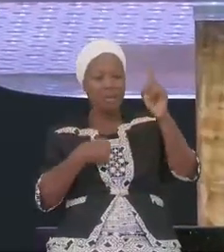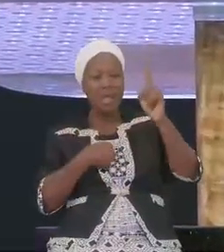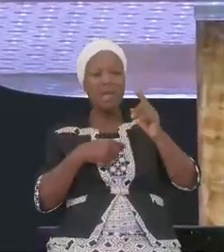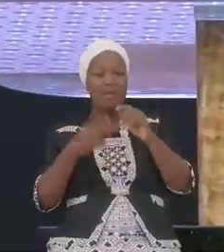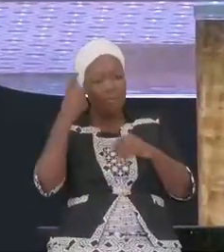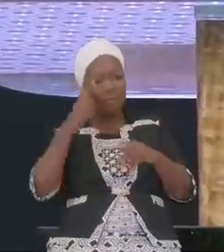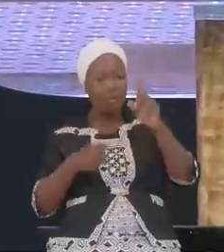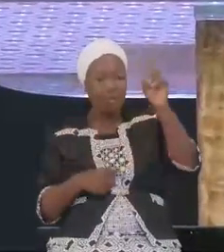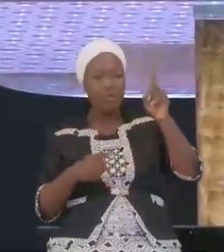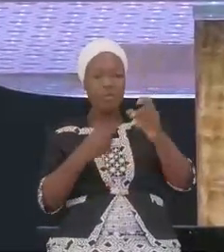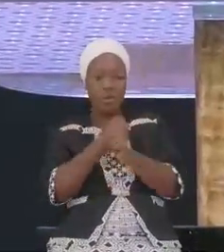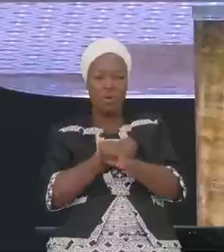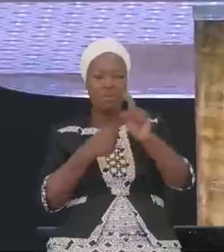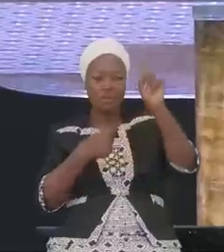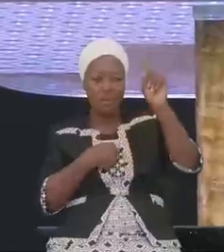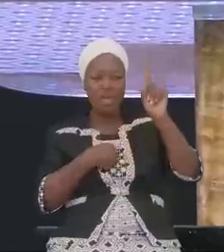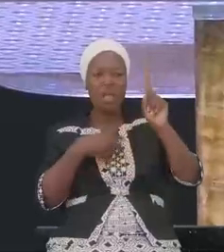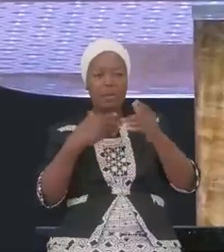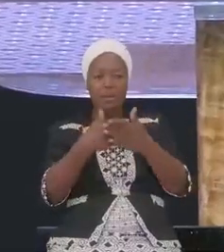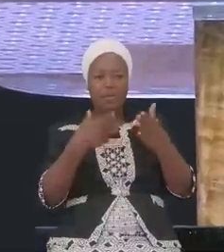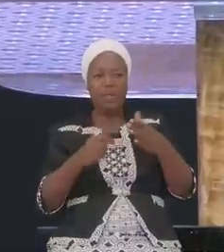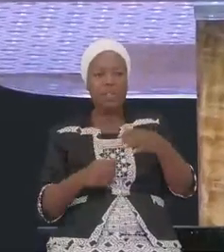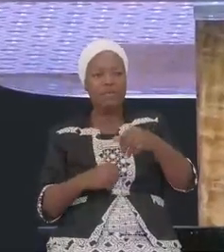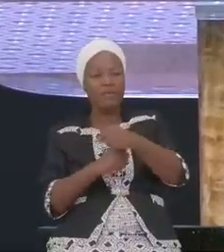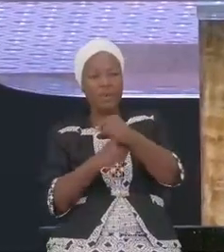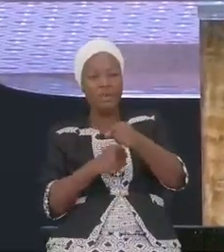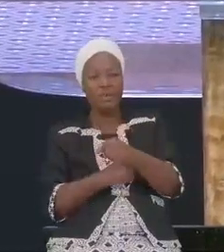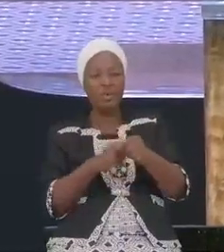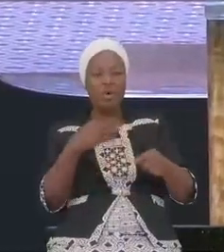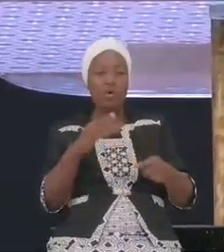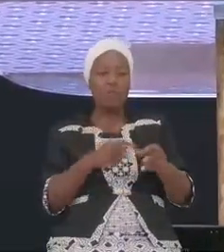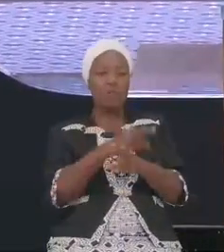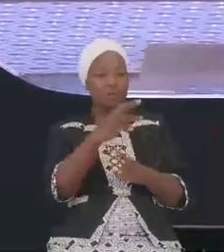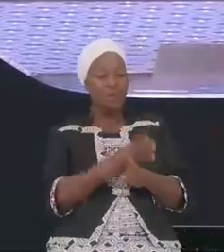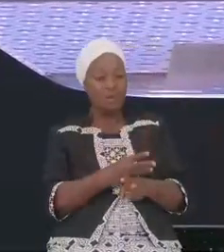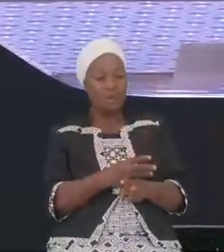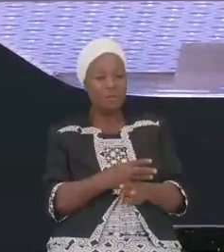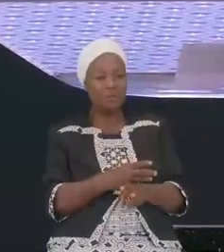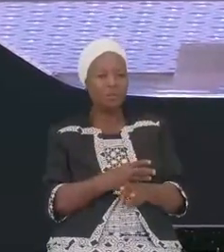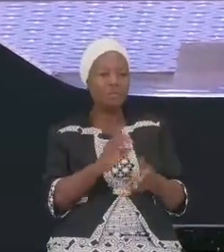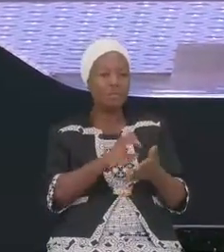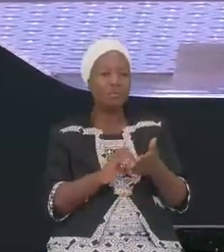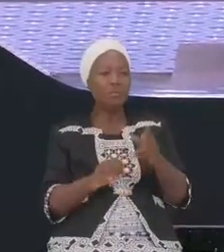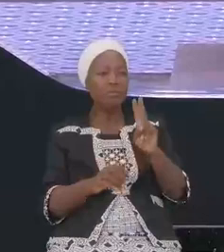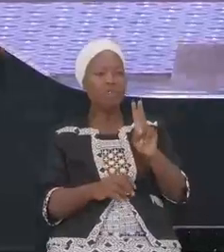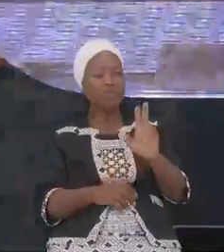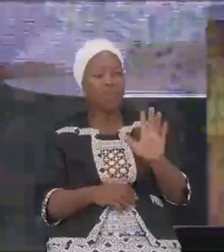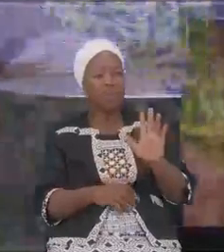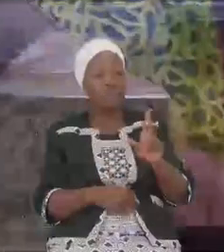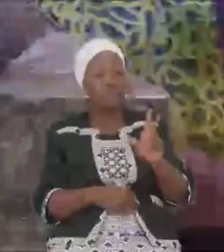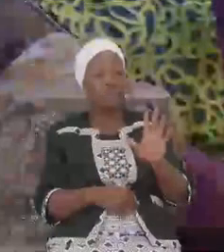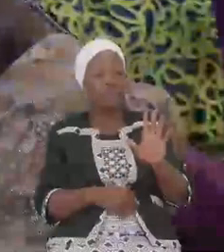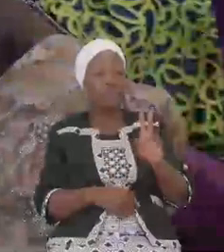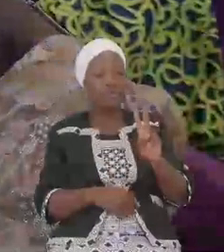tu m'as aimé avant la fondation du monde. Verset 25.